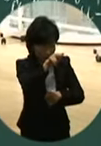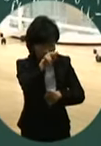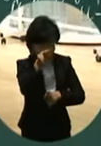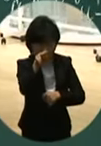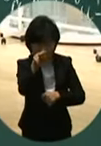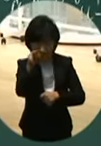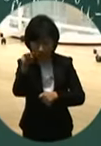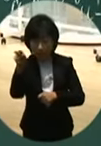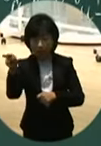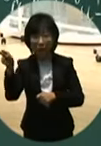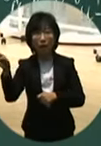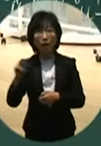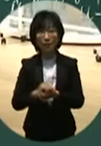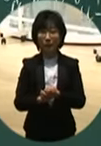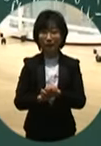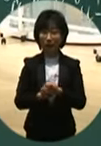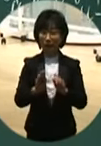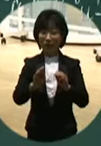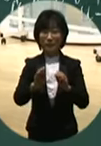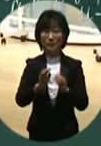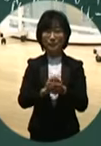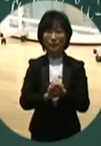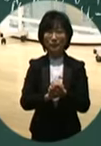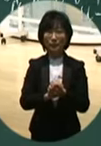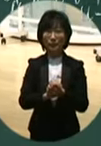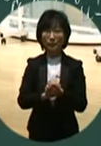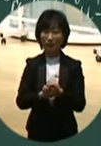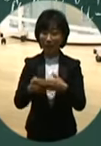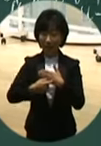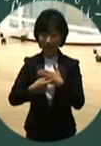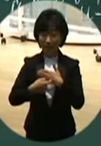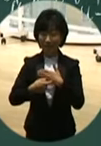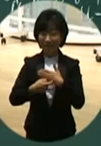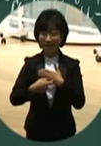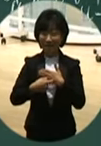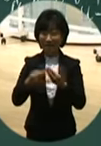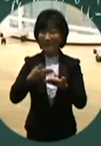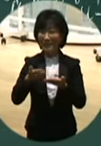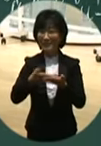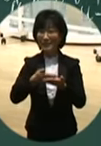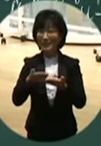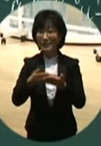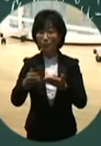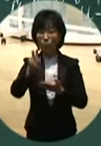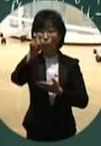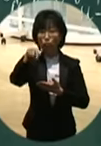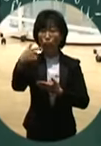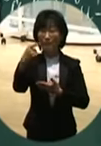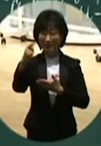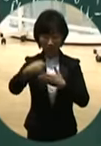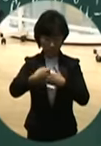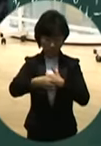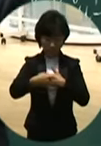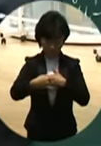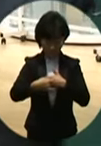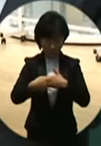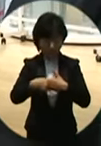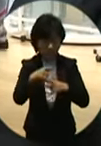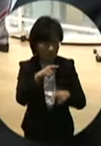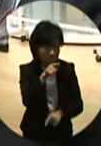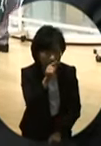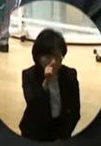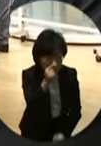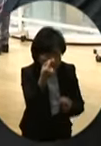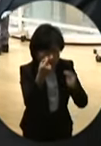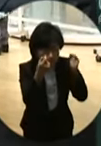바깥에 문이 그 문이가 보면 전부 뱀 걸어놨어. So weird reason that on the outside and the doors